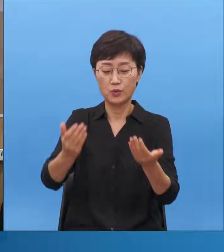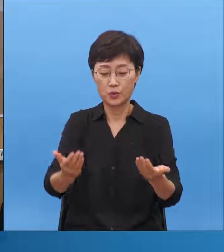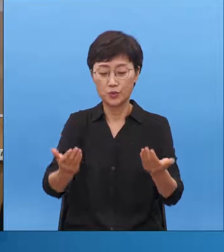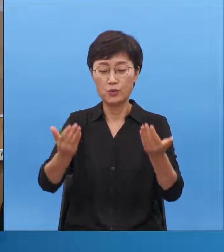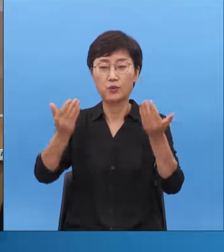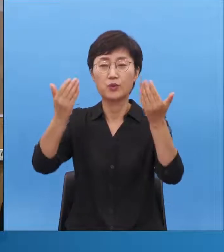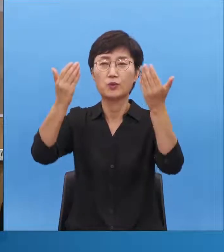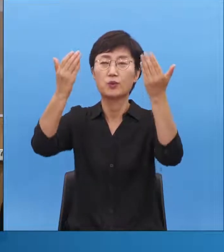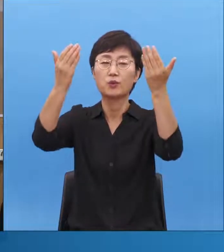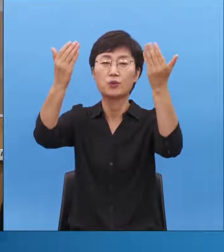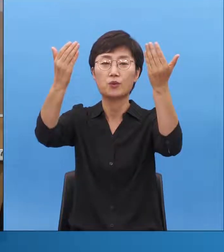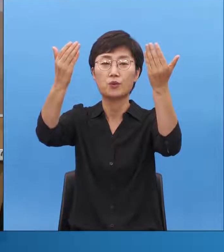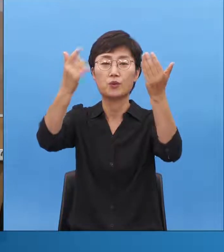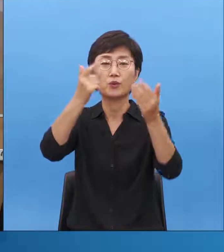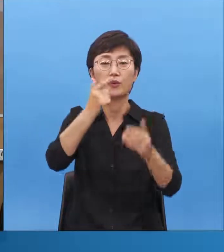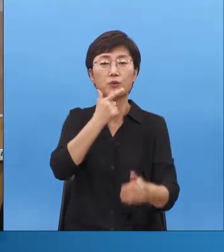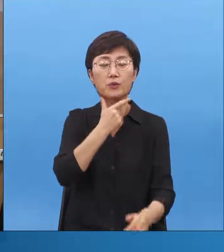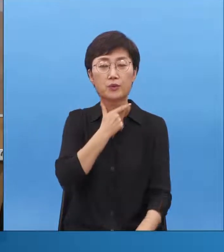구주를